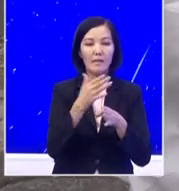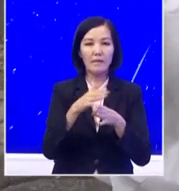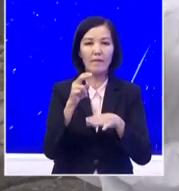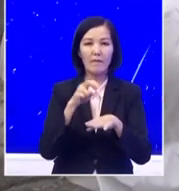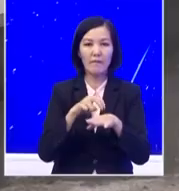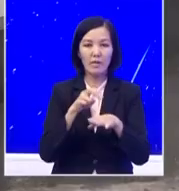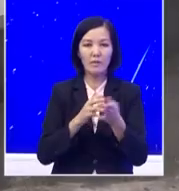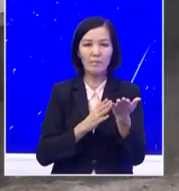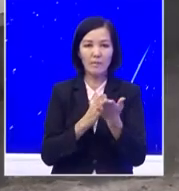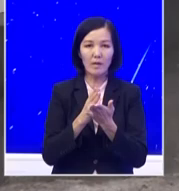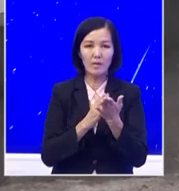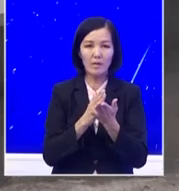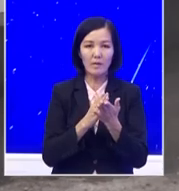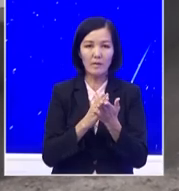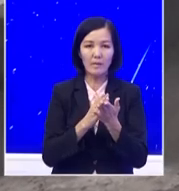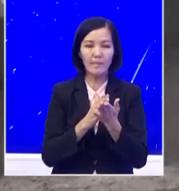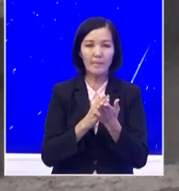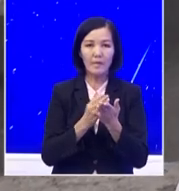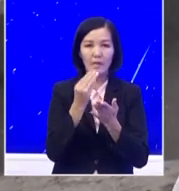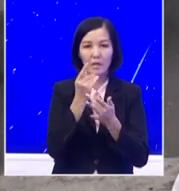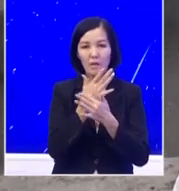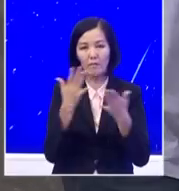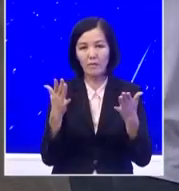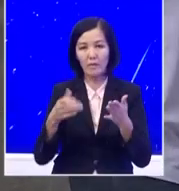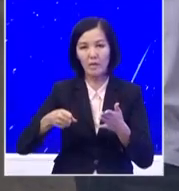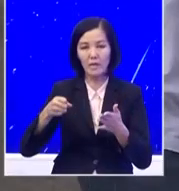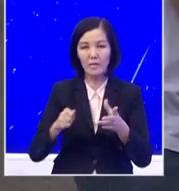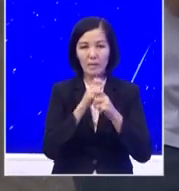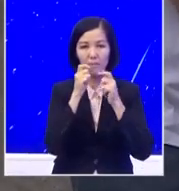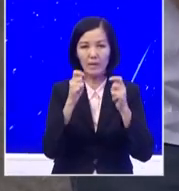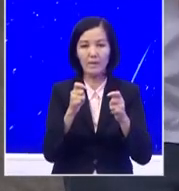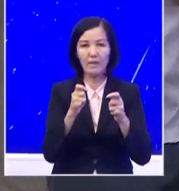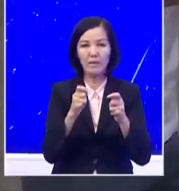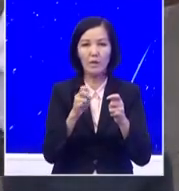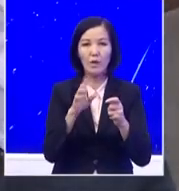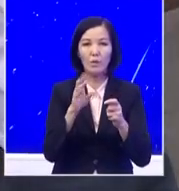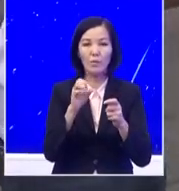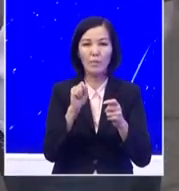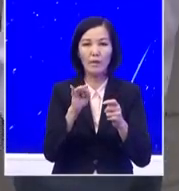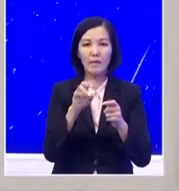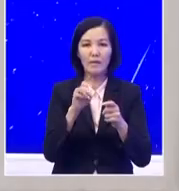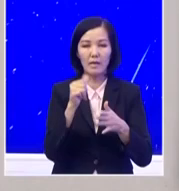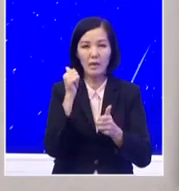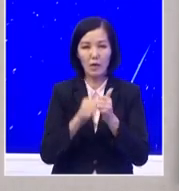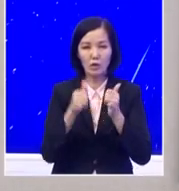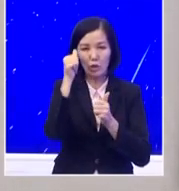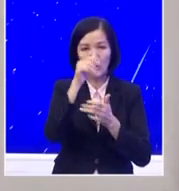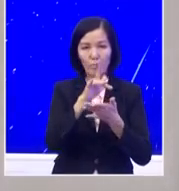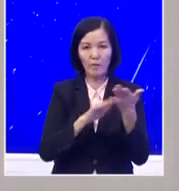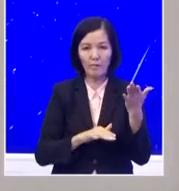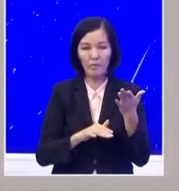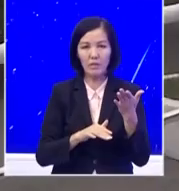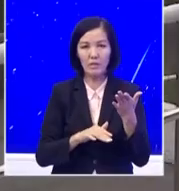персоналу больниц области продовольственные корзины. Подобные акции в честь праздника Курбанайта АНК проводятся ежегодно.